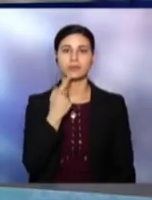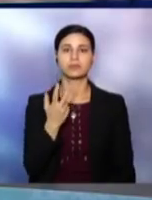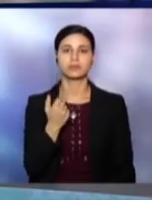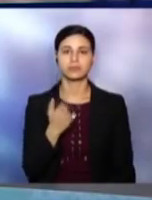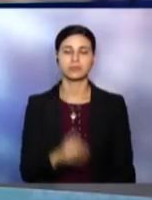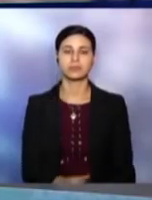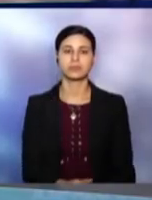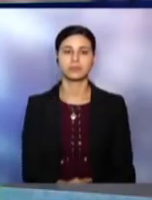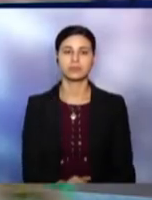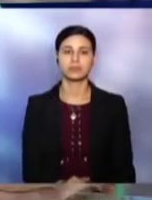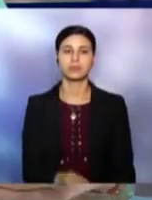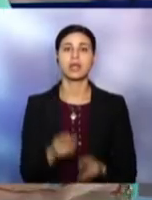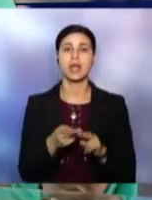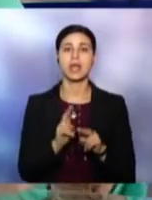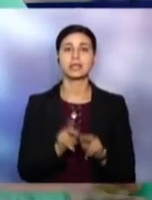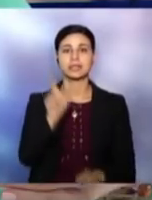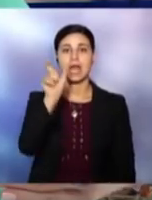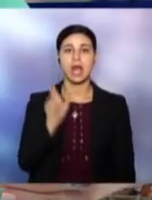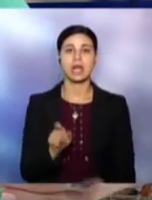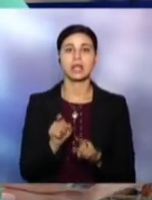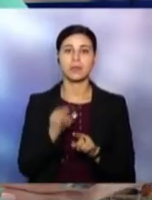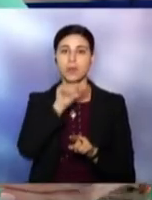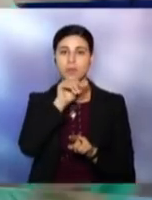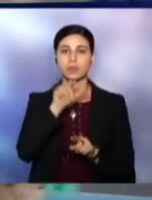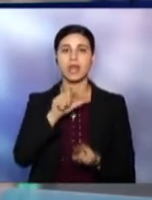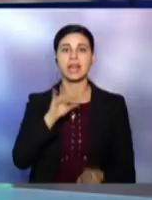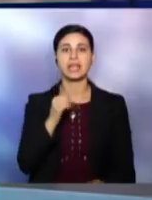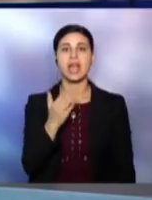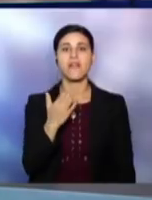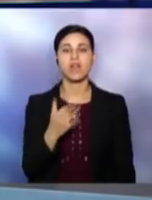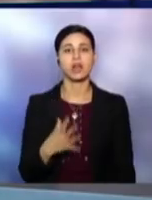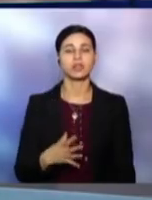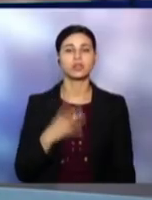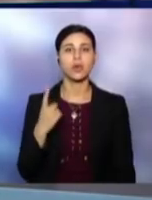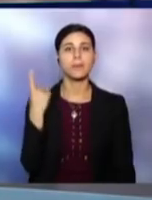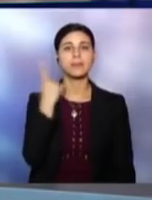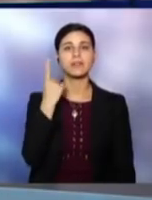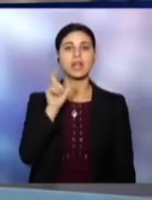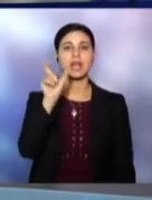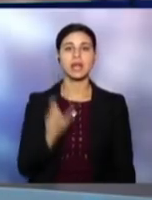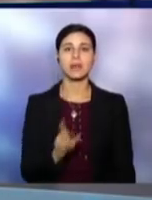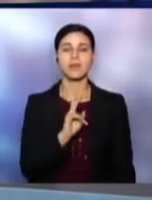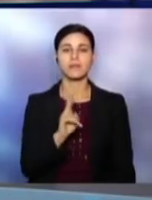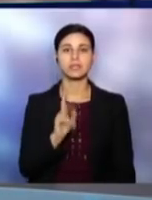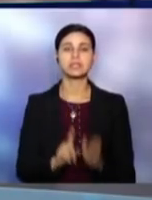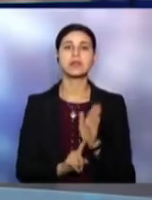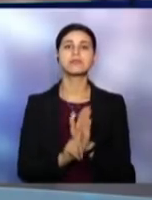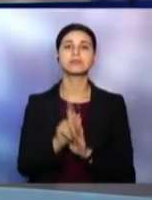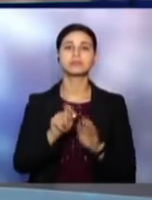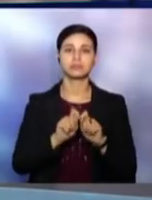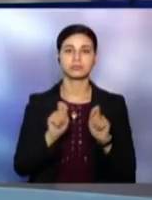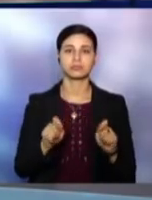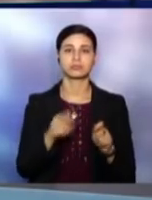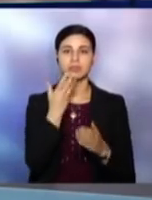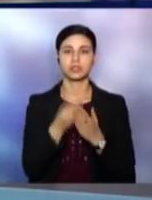და ვიძახი, რომ ეს ადამიანი პროფესორი ელიავა, ხომ, იყო ერთ-ერთი პირველთაგანი, რომელმაც საფუძველი ჩაუყარა,